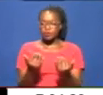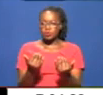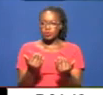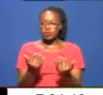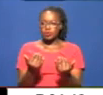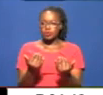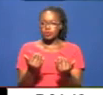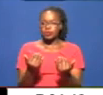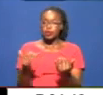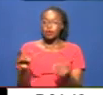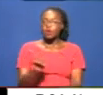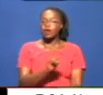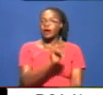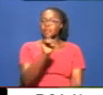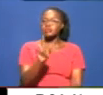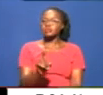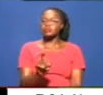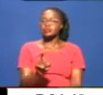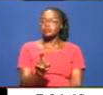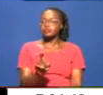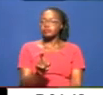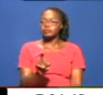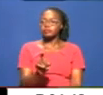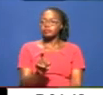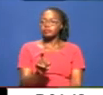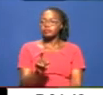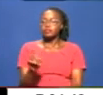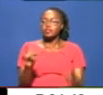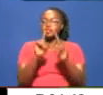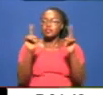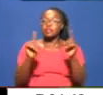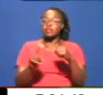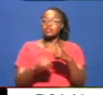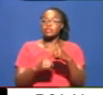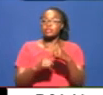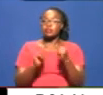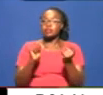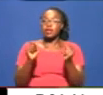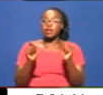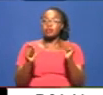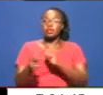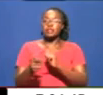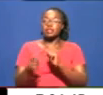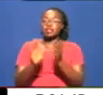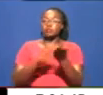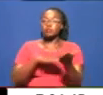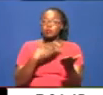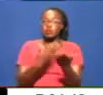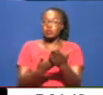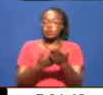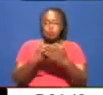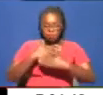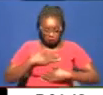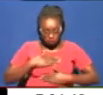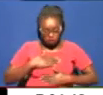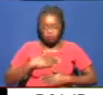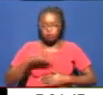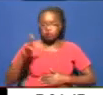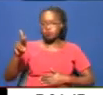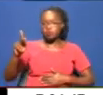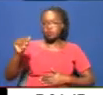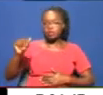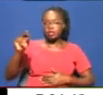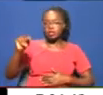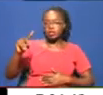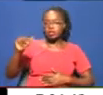put the question that clause 6 be amended as proposed by the honorable member for Kandara. Will